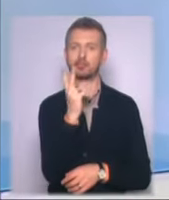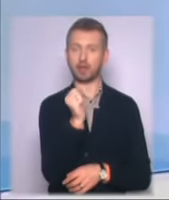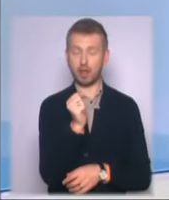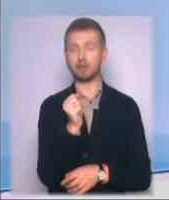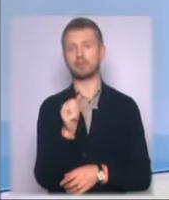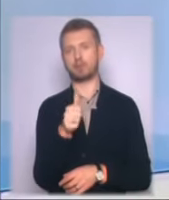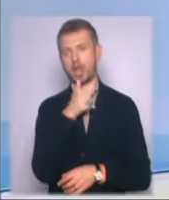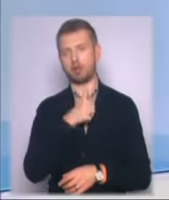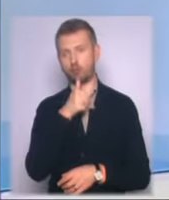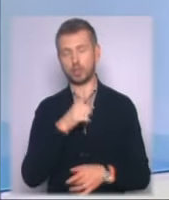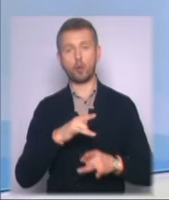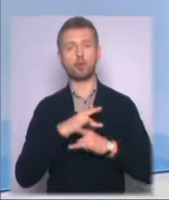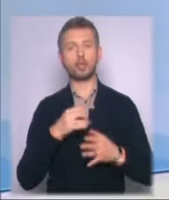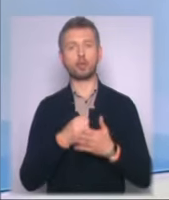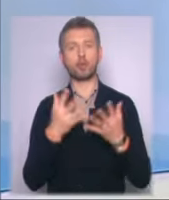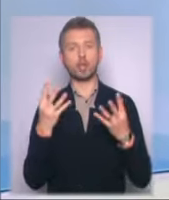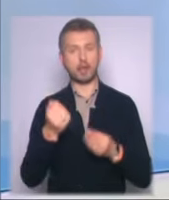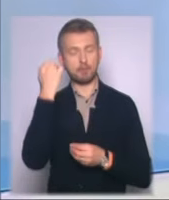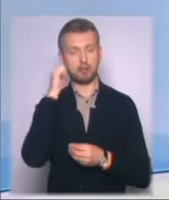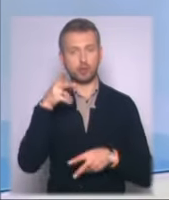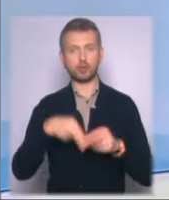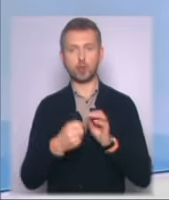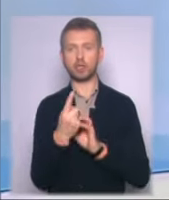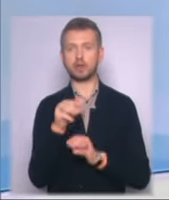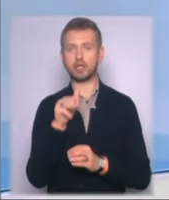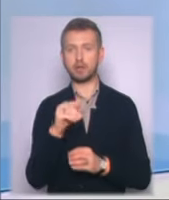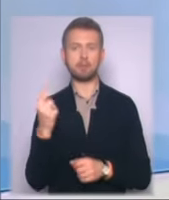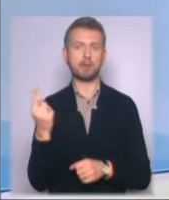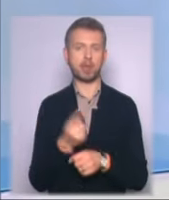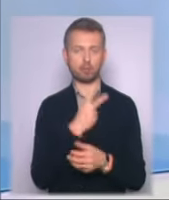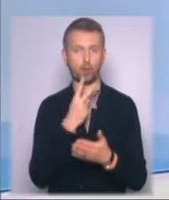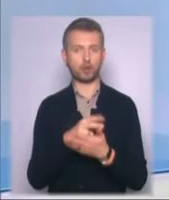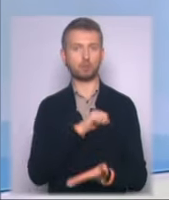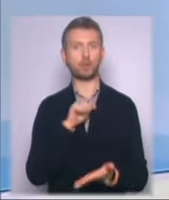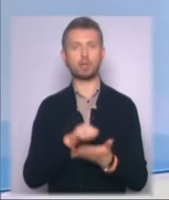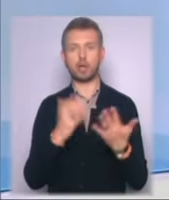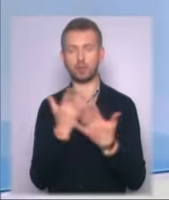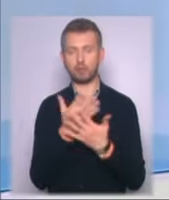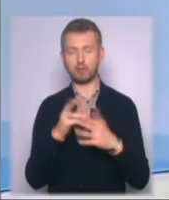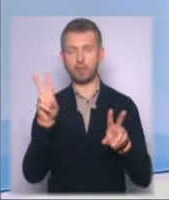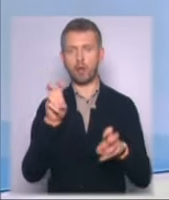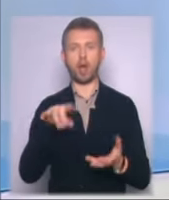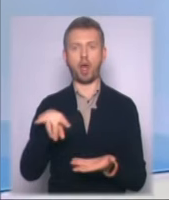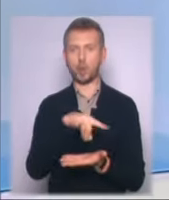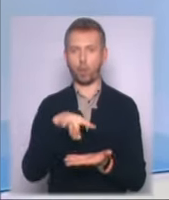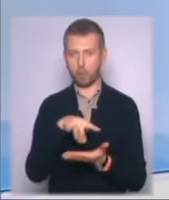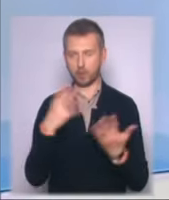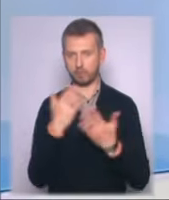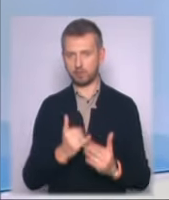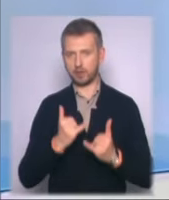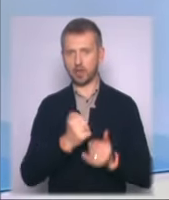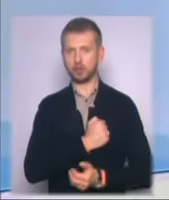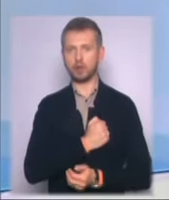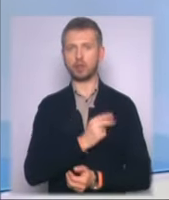Урочистості до Дня перемоги закінчаться 11 травня прем'єрним показом документального фільму «Аеропорт». Стрічка присвячена кіборгам,